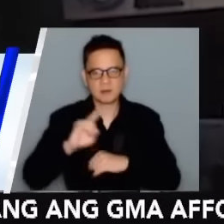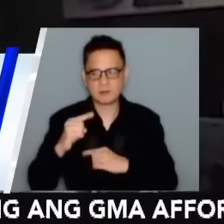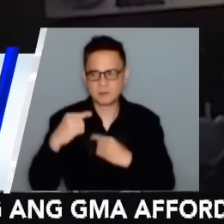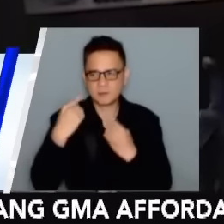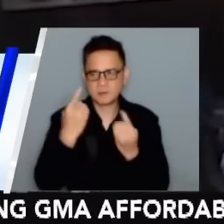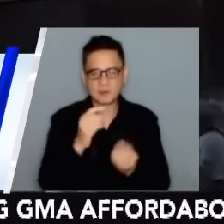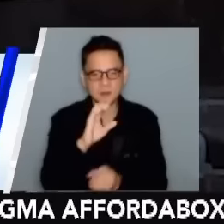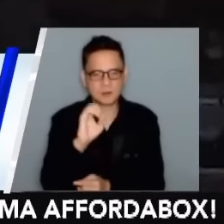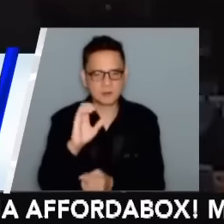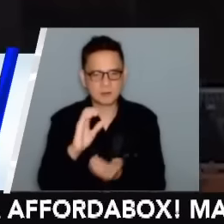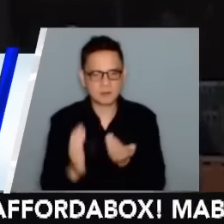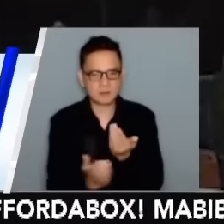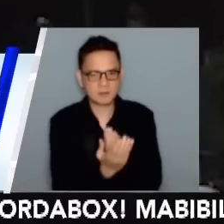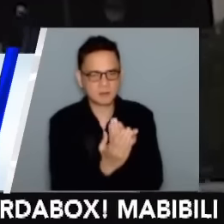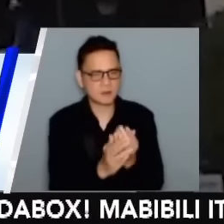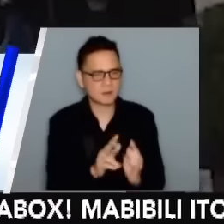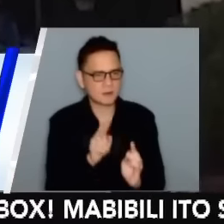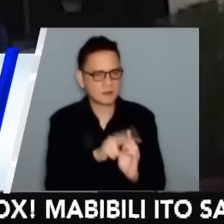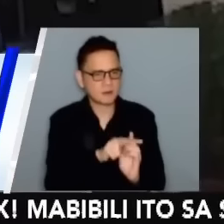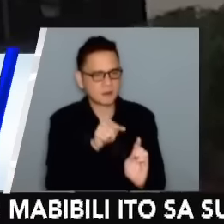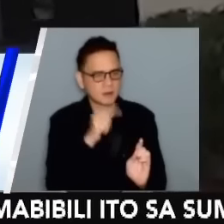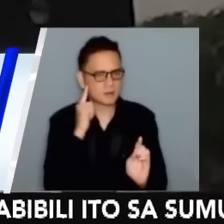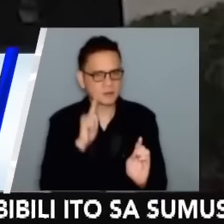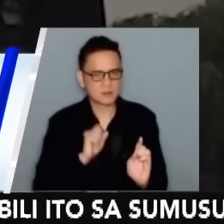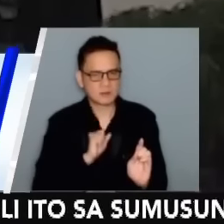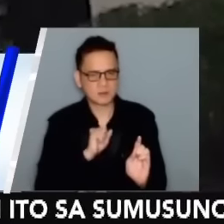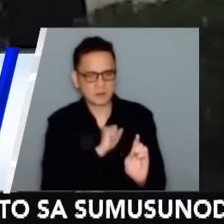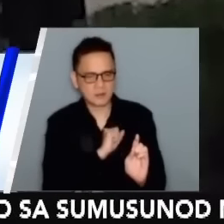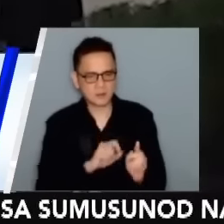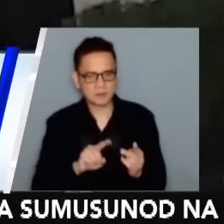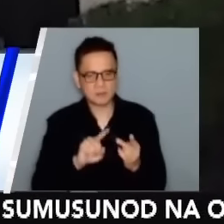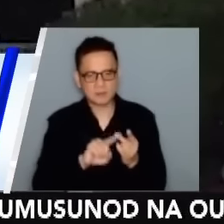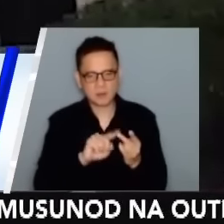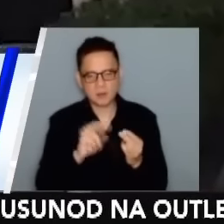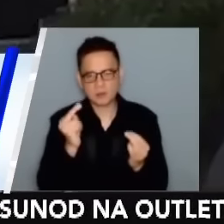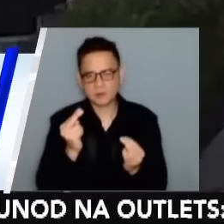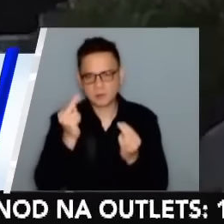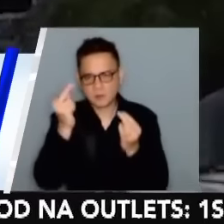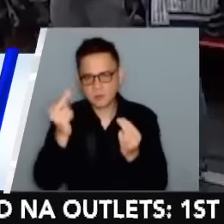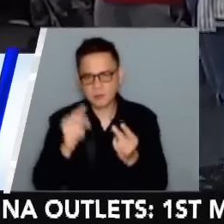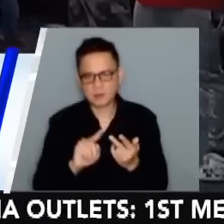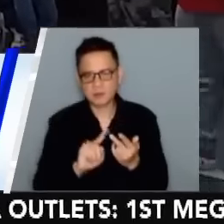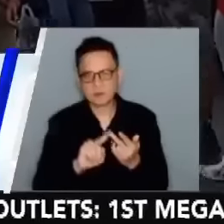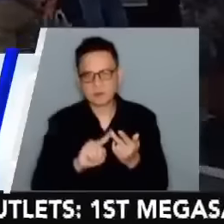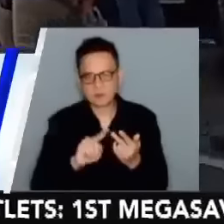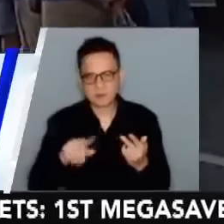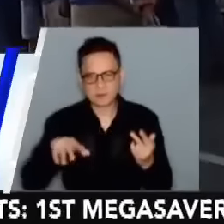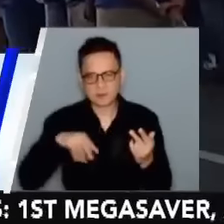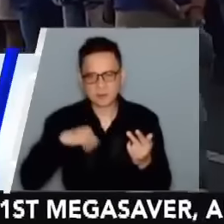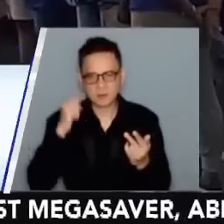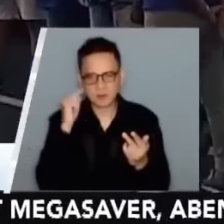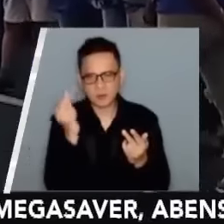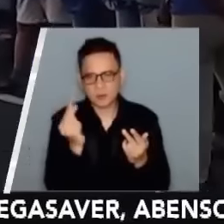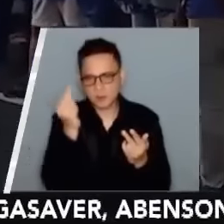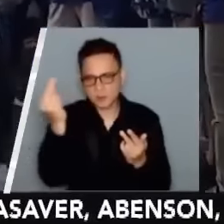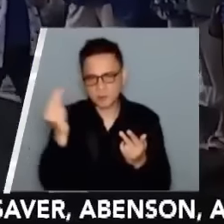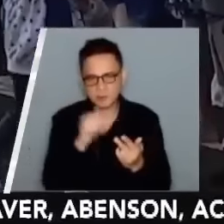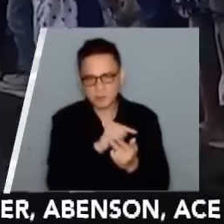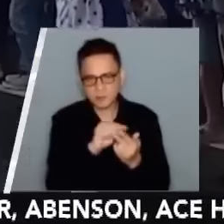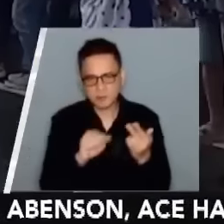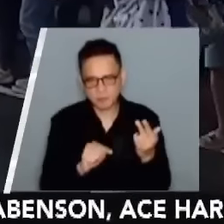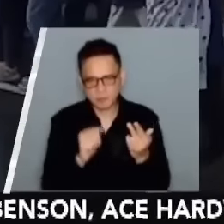para sa pagka-senador at certificate of nomination and certificate of acceptance of nomination Para naman sa mga